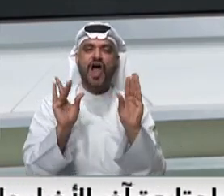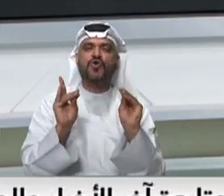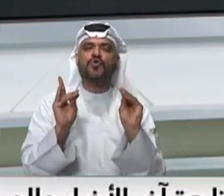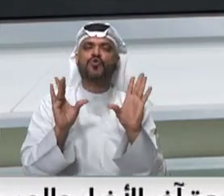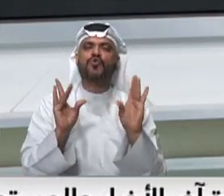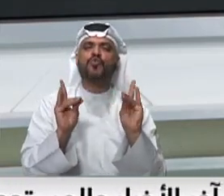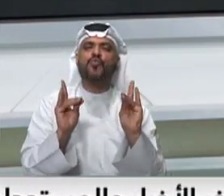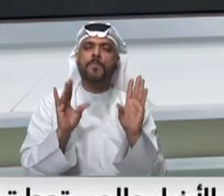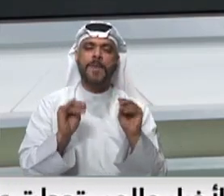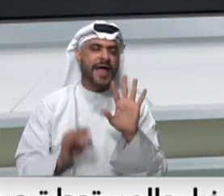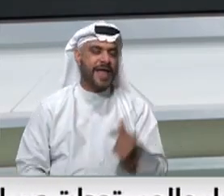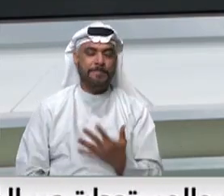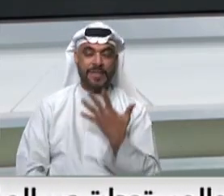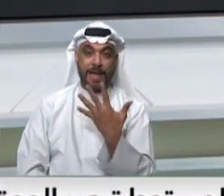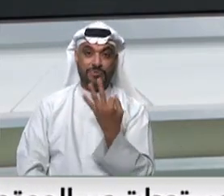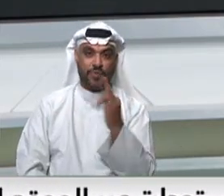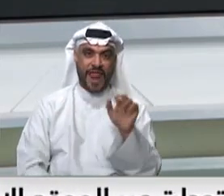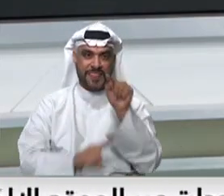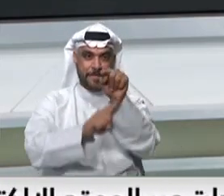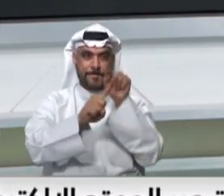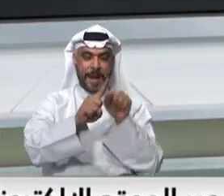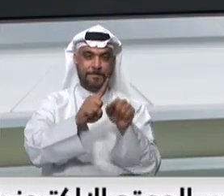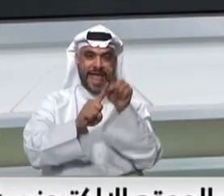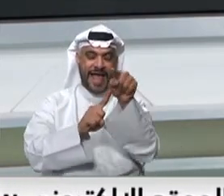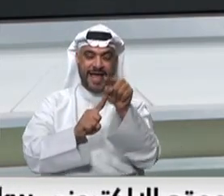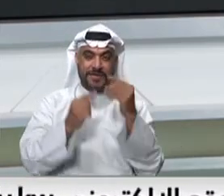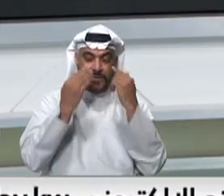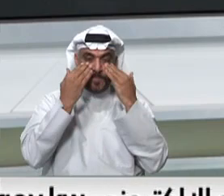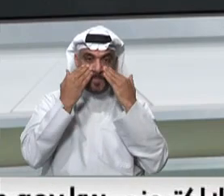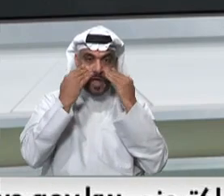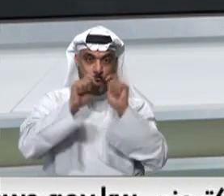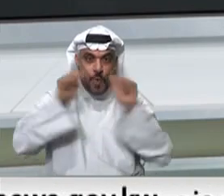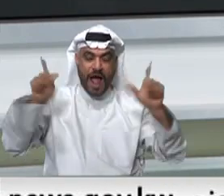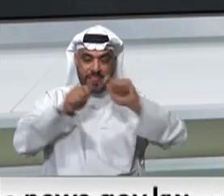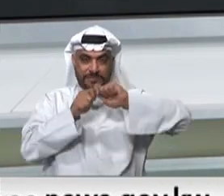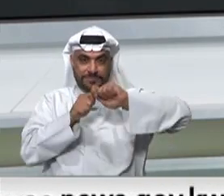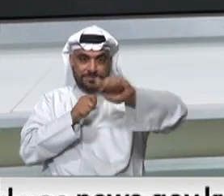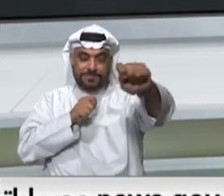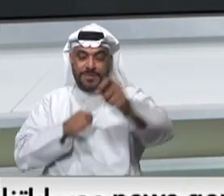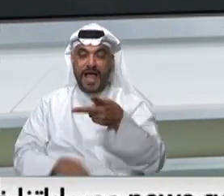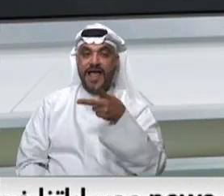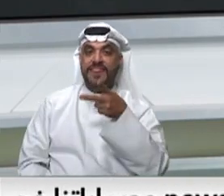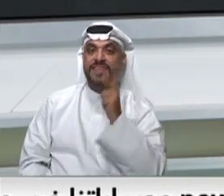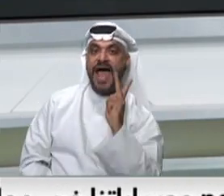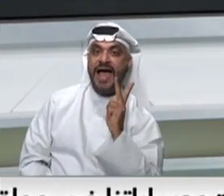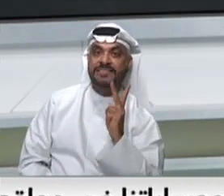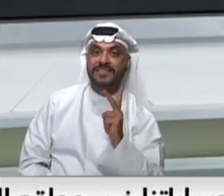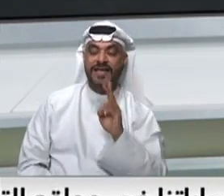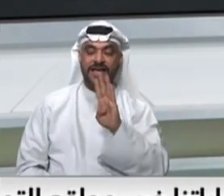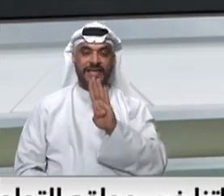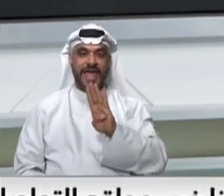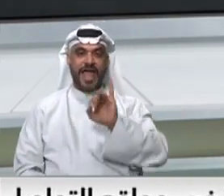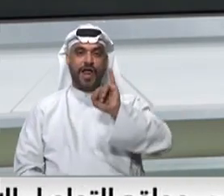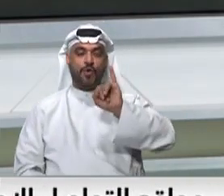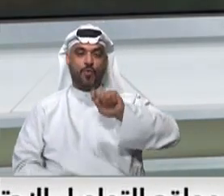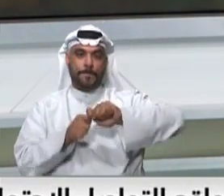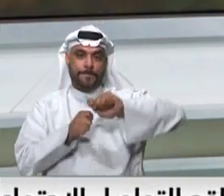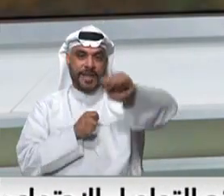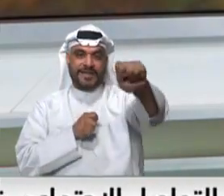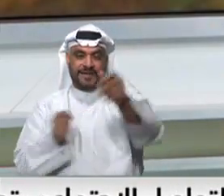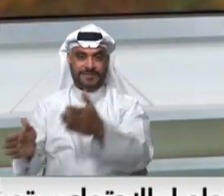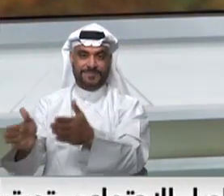الحالية 31 درجة مئوية. الرطوبة النسبية في مدينة الكويت 35%، الرؤية الأفقية جيدة تتجاوز 10